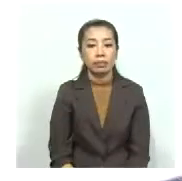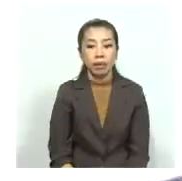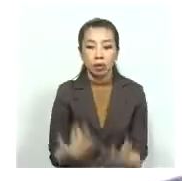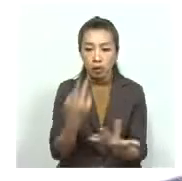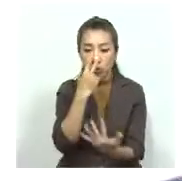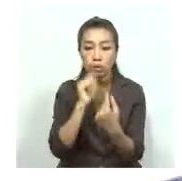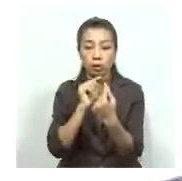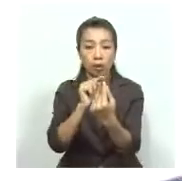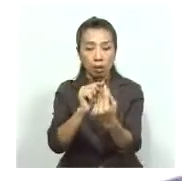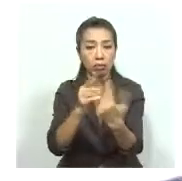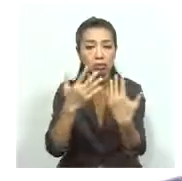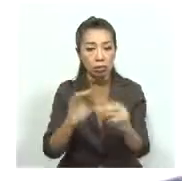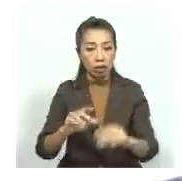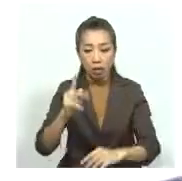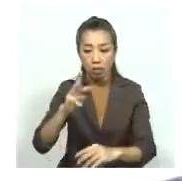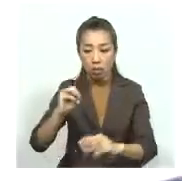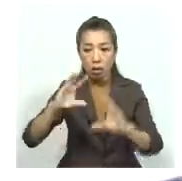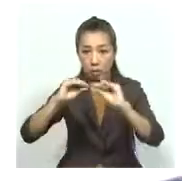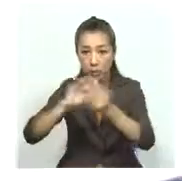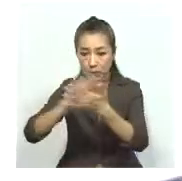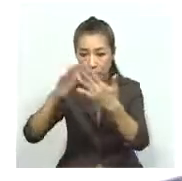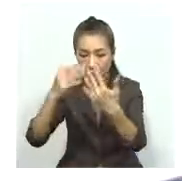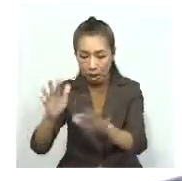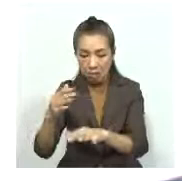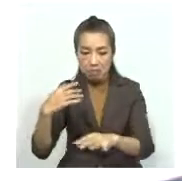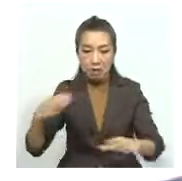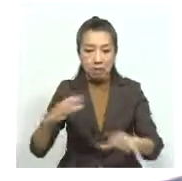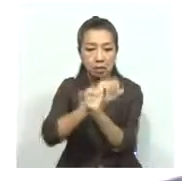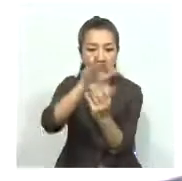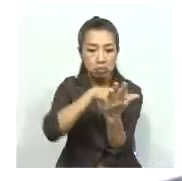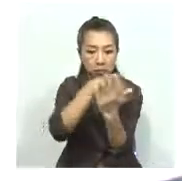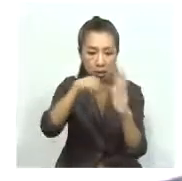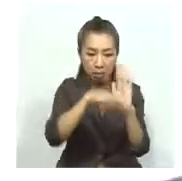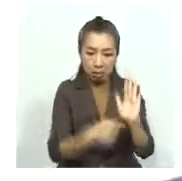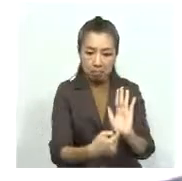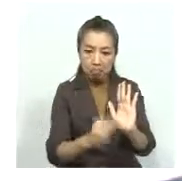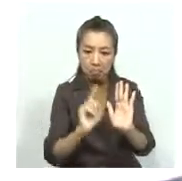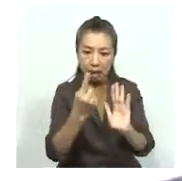องติดตามกันนะคะว่าหลังจากที่ประชุมคณะรัฐมนตรีเสร็จสิ้นแล้วจะมีมาตรการใดๆออกมาเพิ่มเ